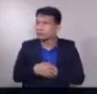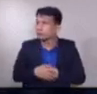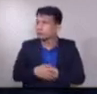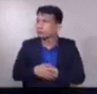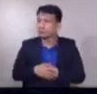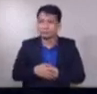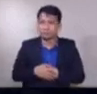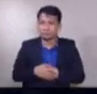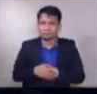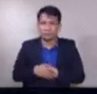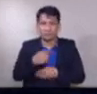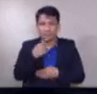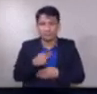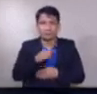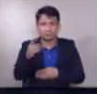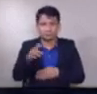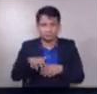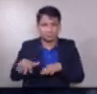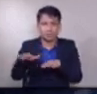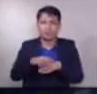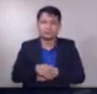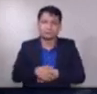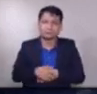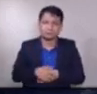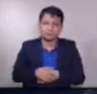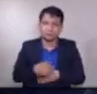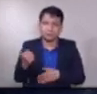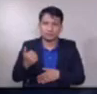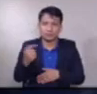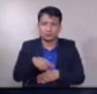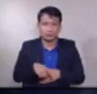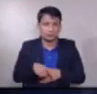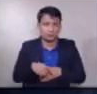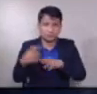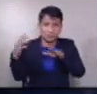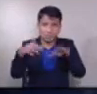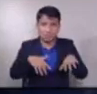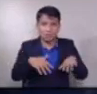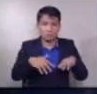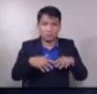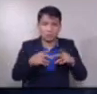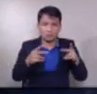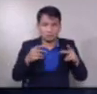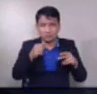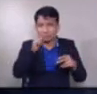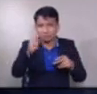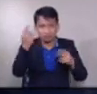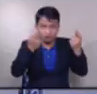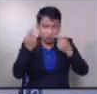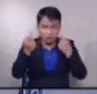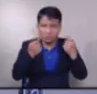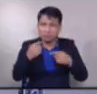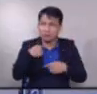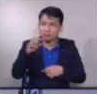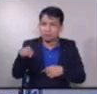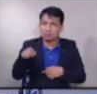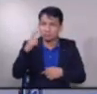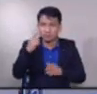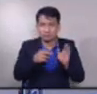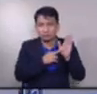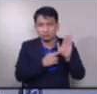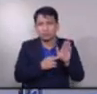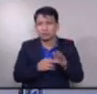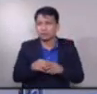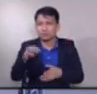nasa main line. Hindi mo masyadong kino-concern, pero syempre gusto ka nila makilala. Opo.